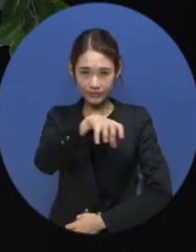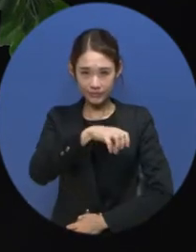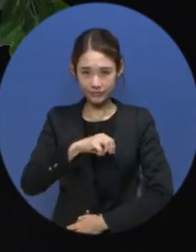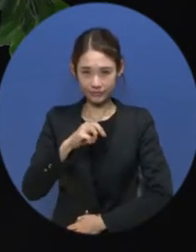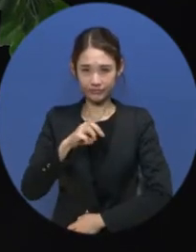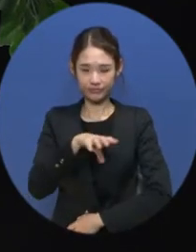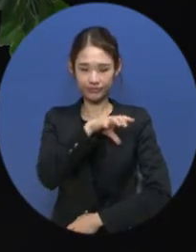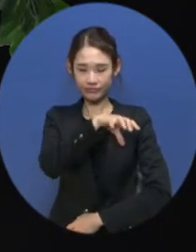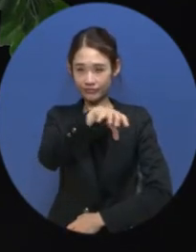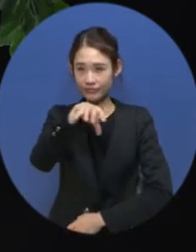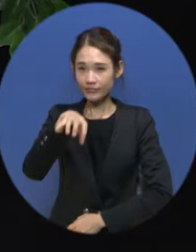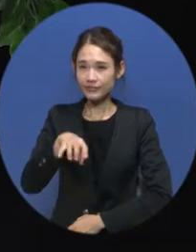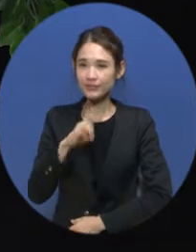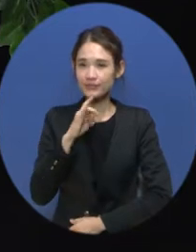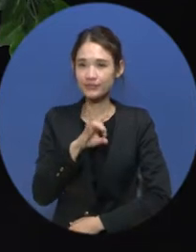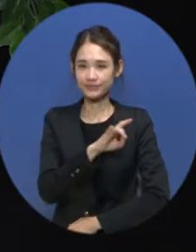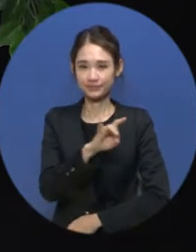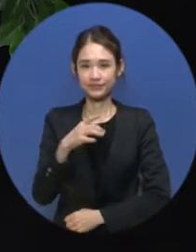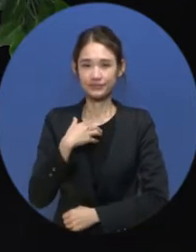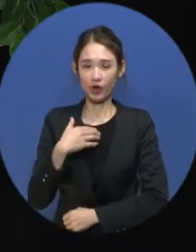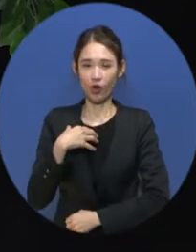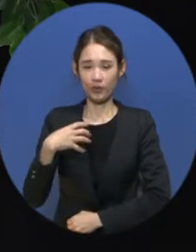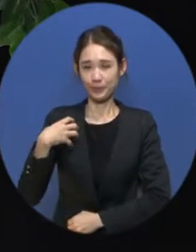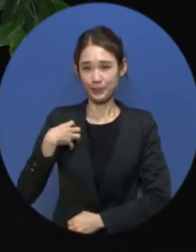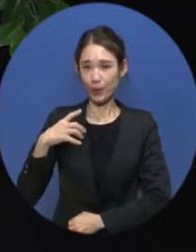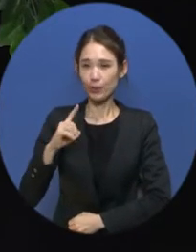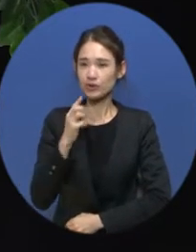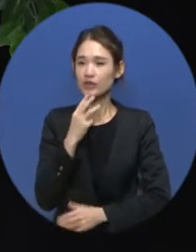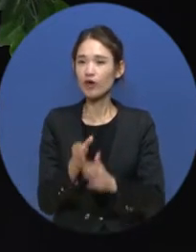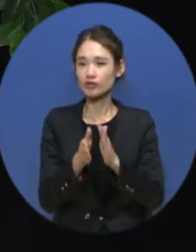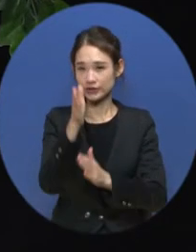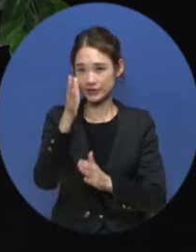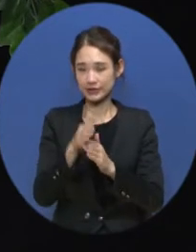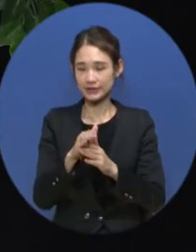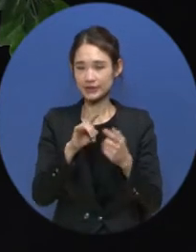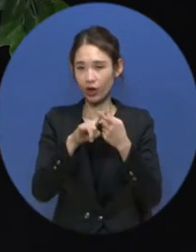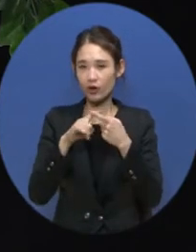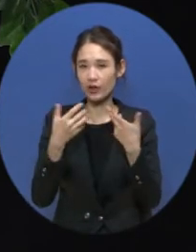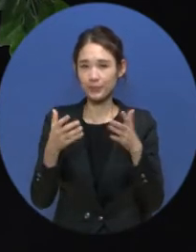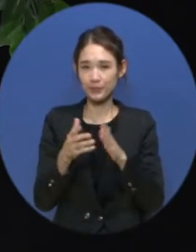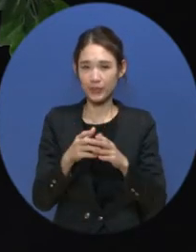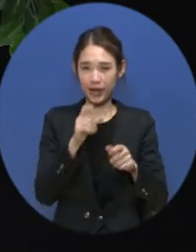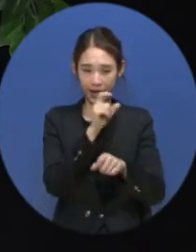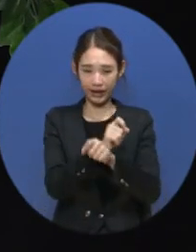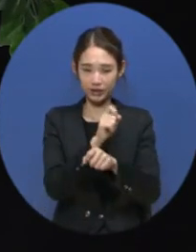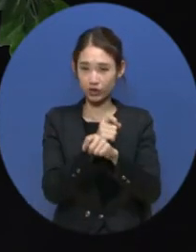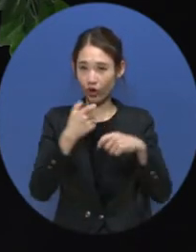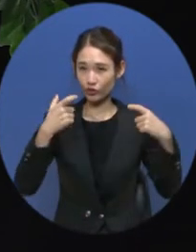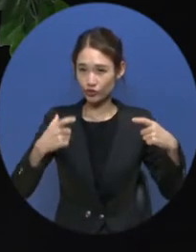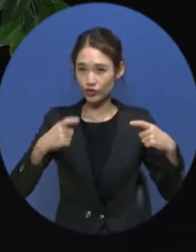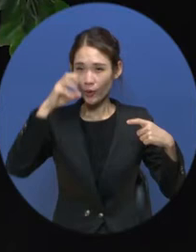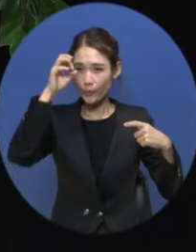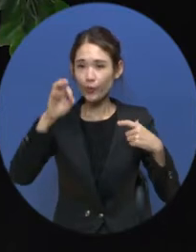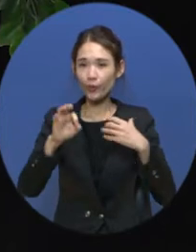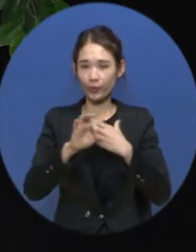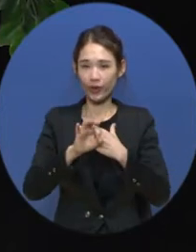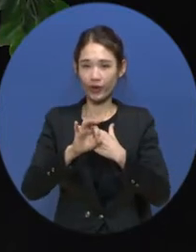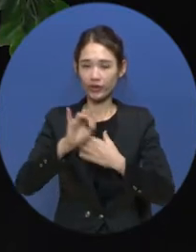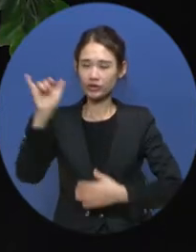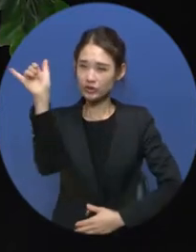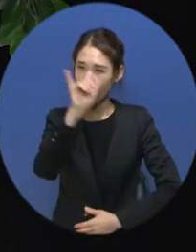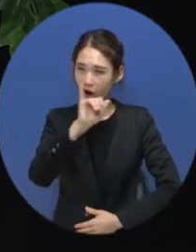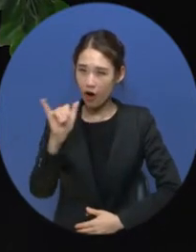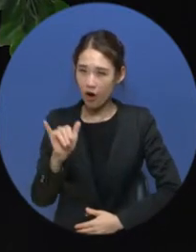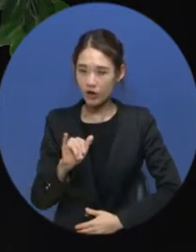시마다 있는 저는 이제 서울시 어린이집 연합회 그냥 네. 행정구역으로 그렇게 보시면서 전국은